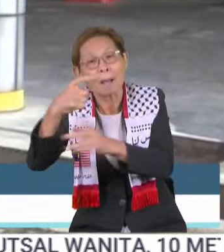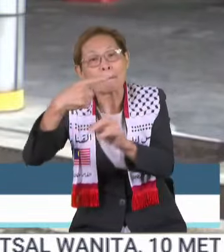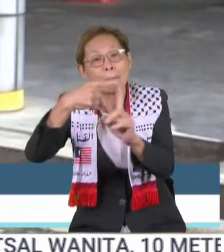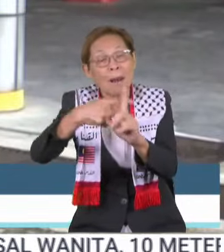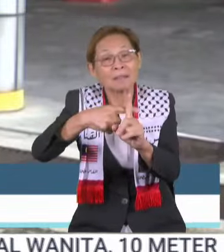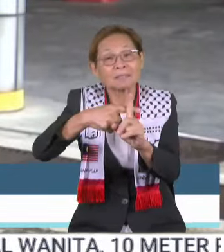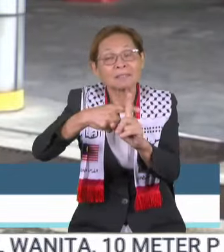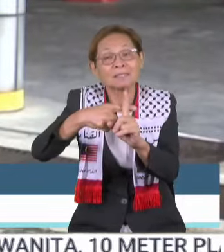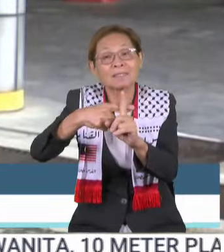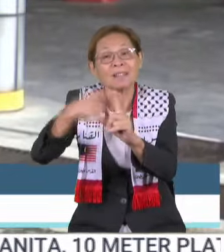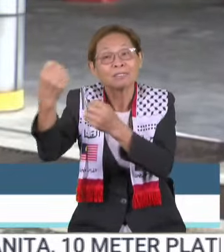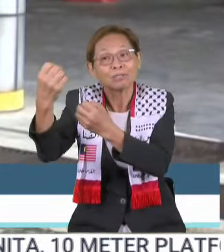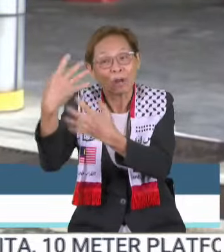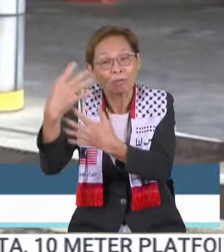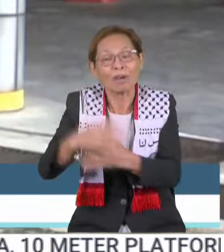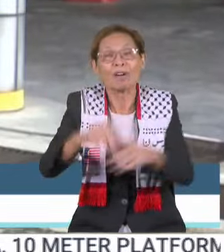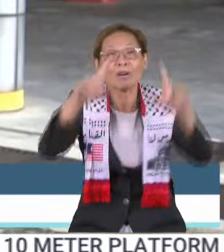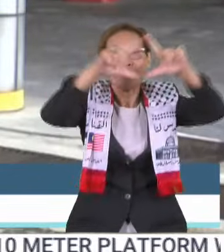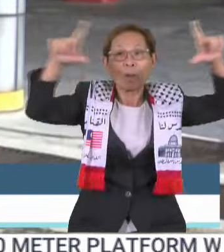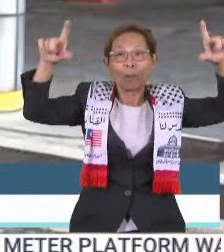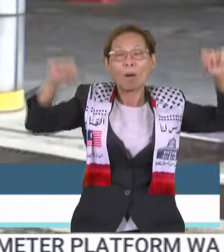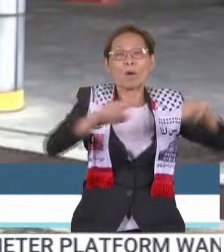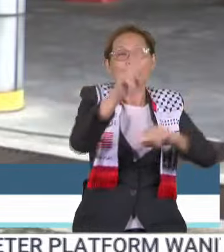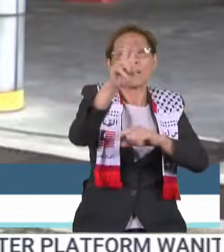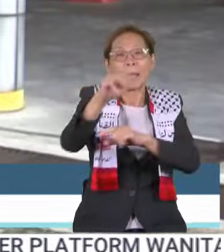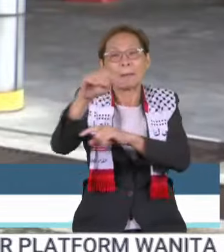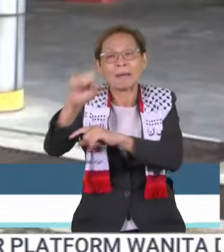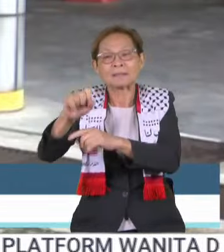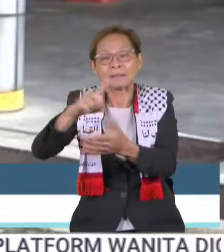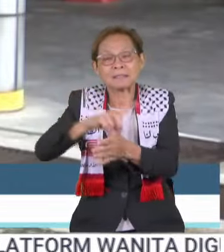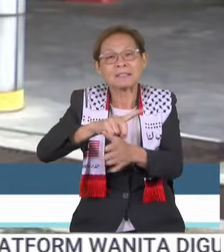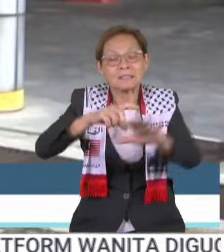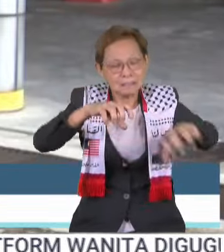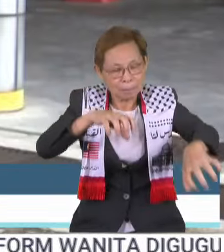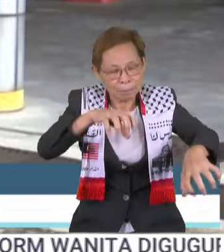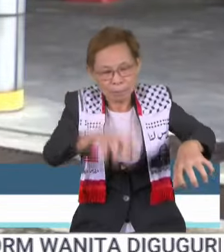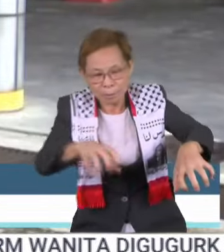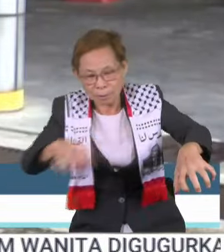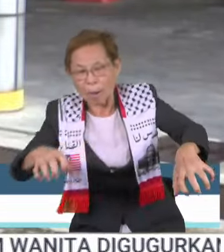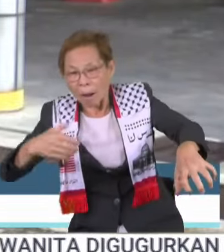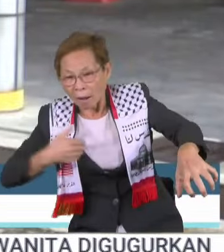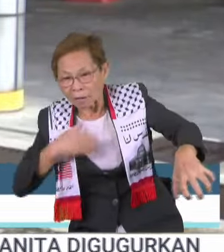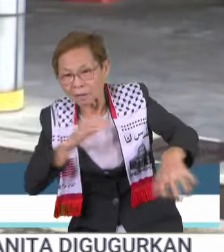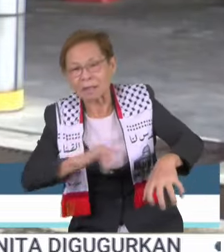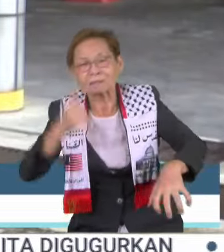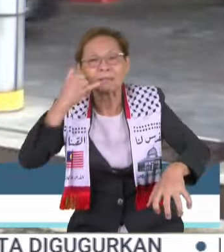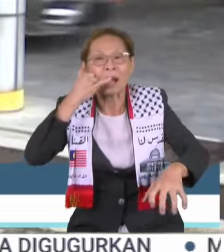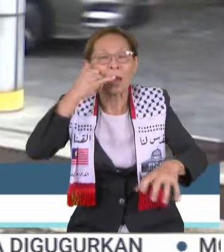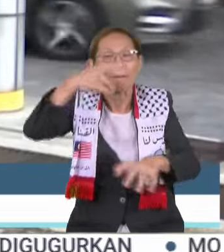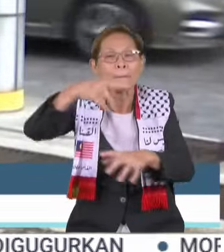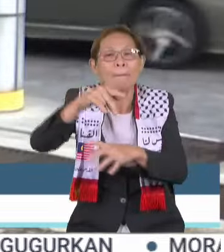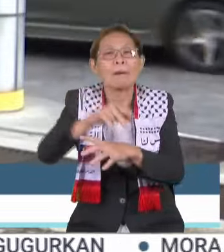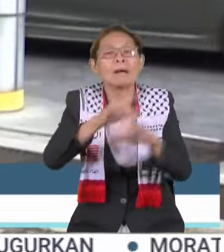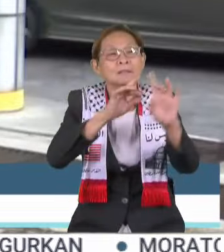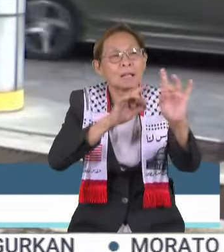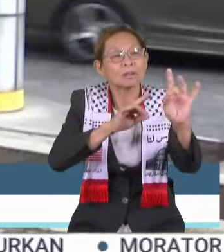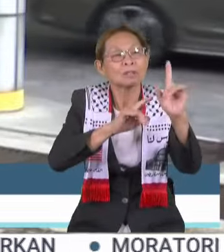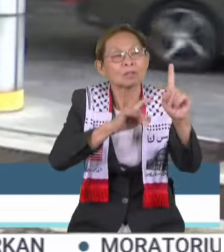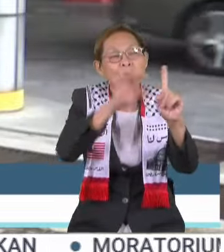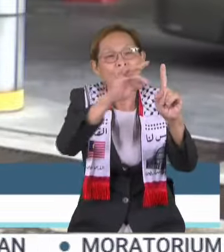Traffic, papan tanda elektronik ataupun VMS di lokasi-lokasi terpilih dan di talian PLUS Line